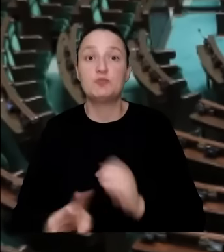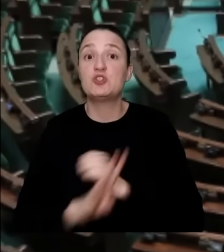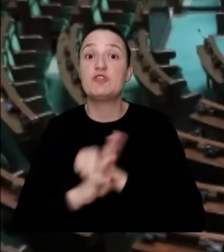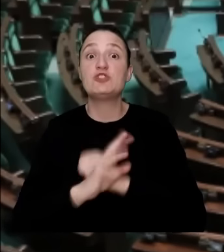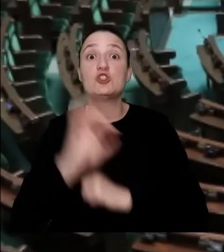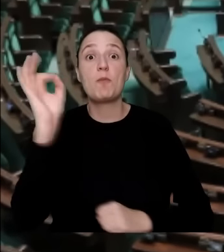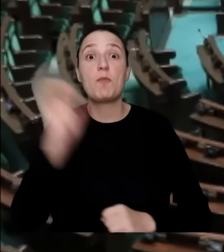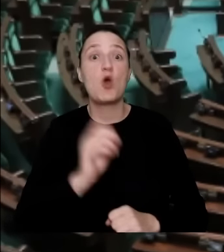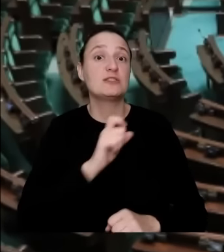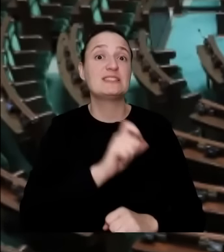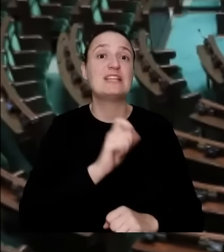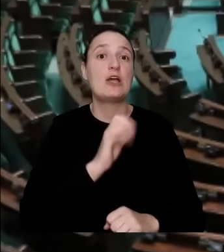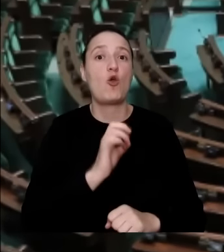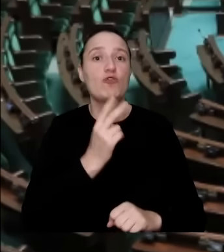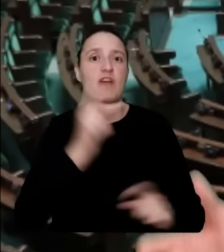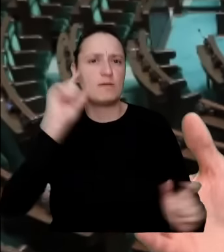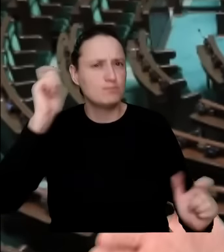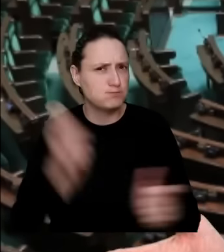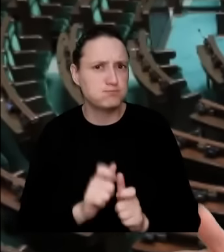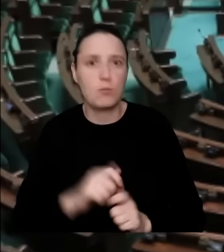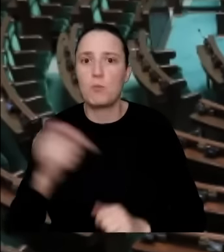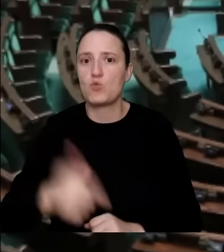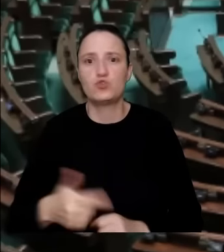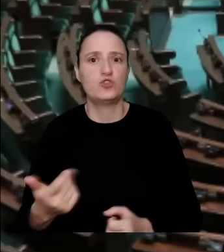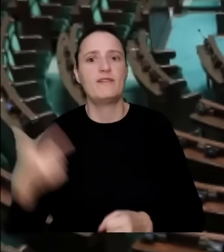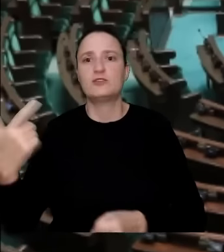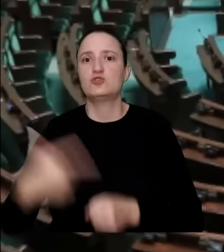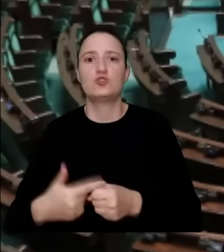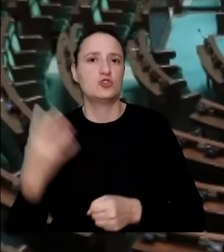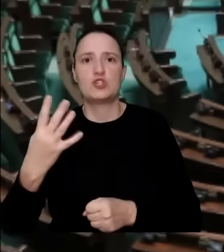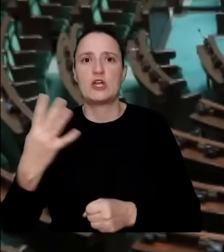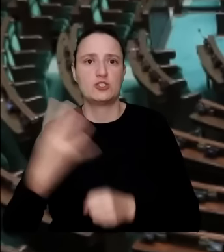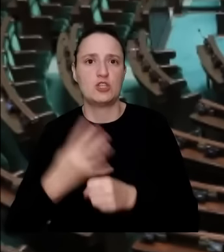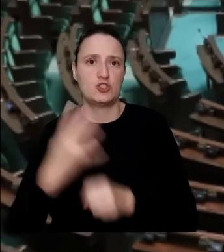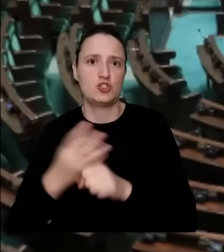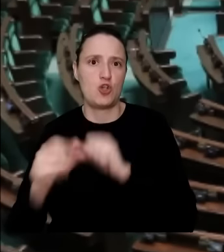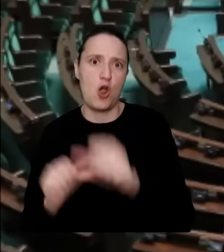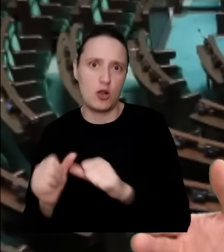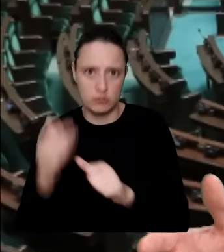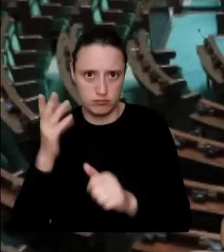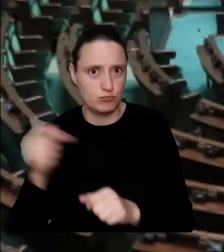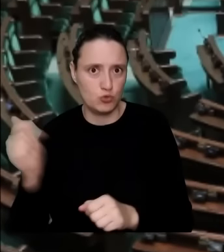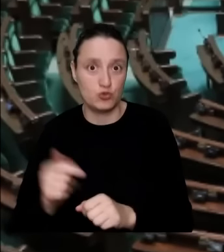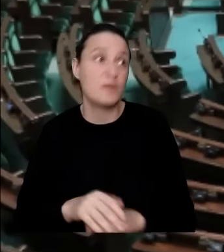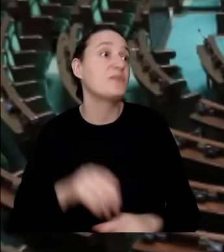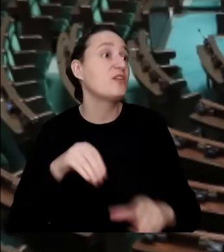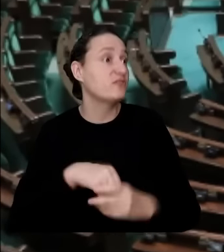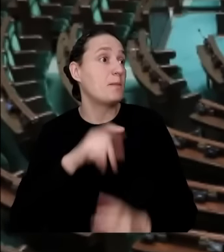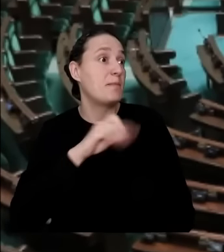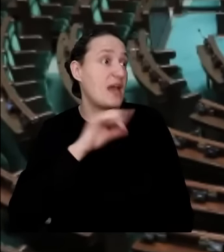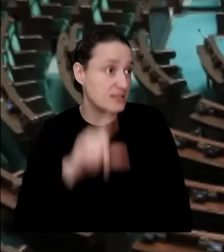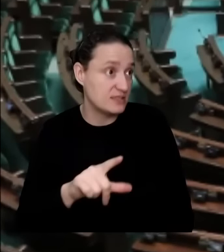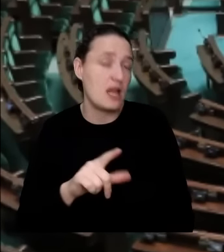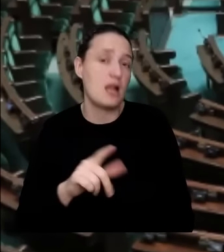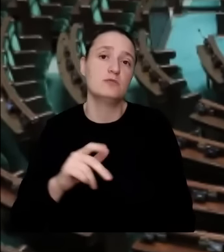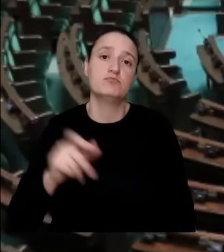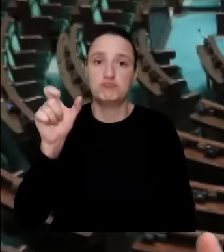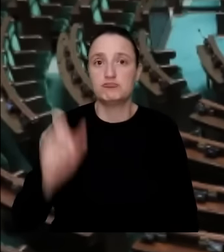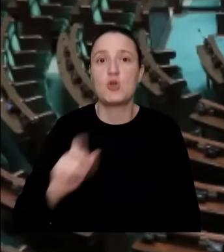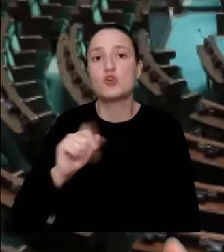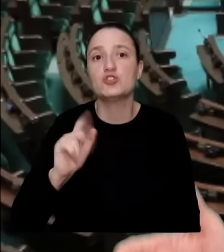wyrobione do 2040 roku Europejska partia Ludowa do której należy PSL pani z PSL z kosiniakiem kamyszem